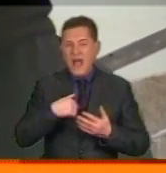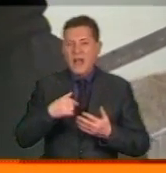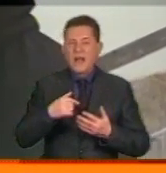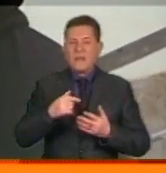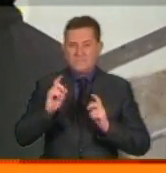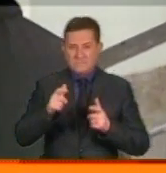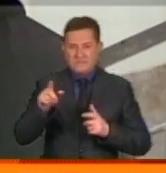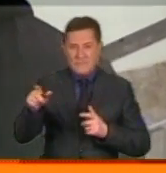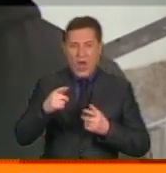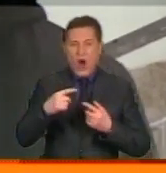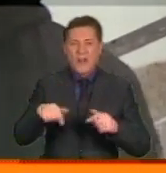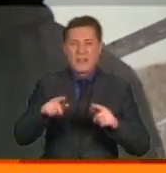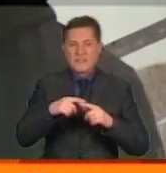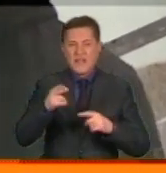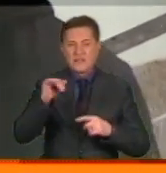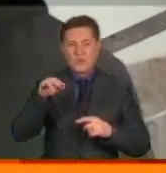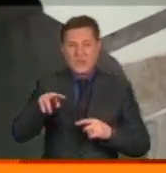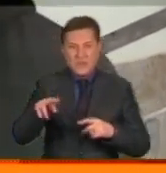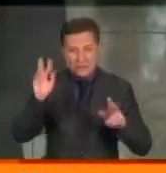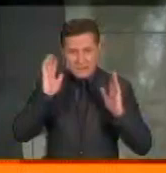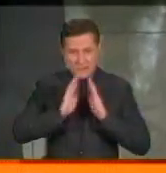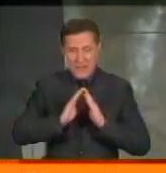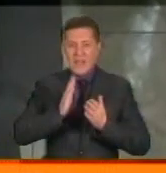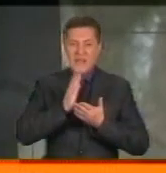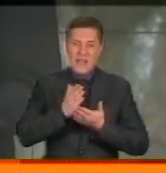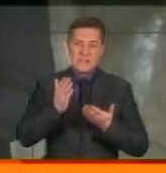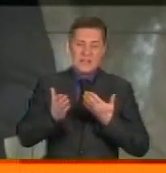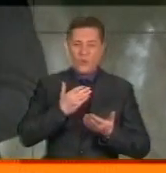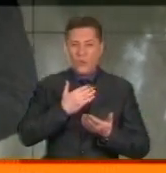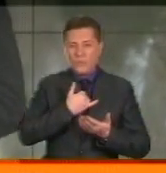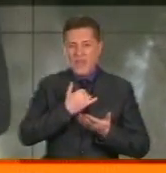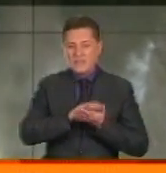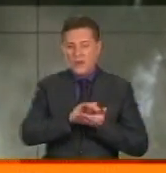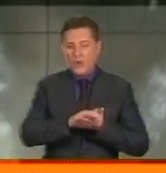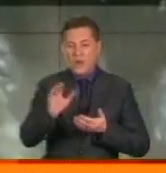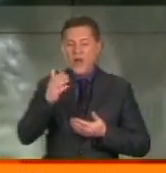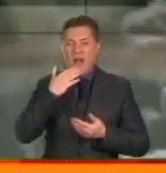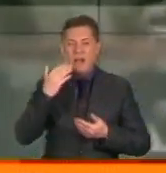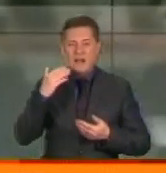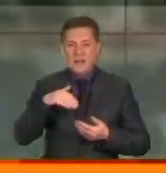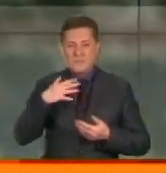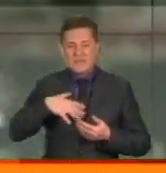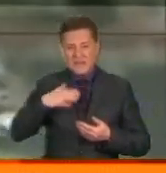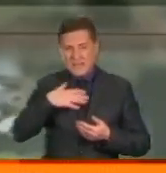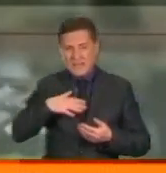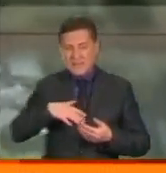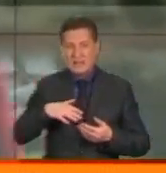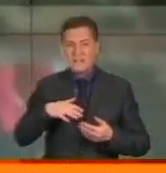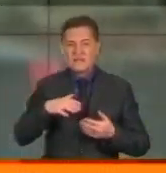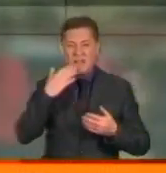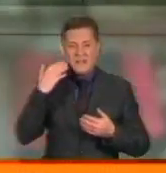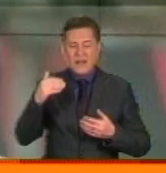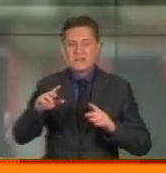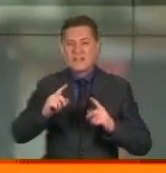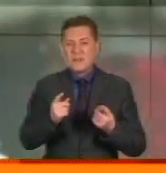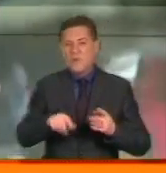ІГІЛ, є ли у мене знайомі. Усіх кримських татар затримували за одним звинуваченням – тероризм. 10 відпустили